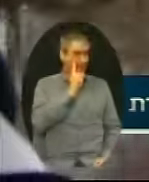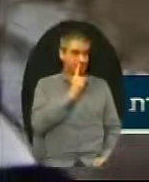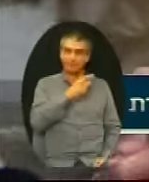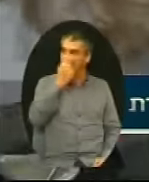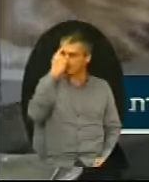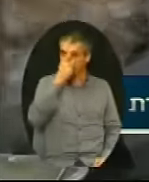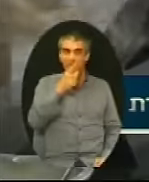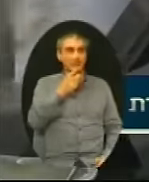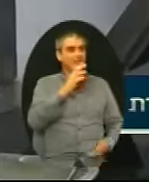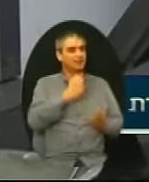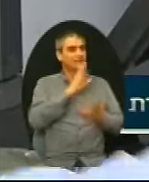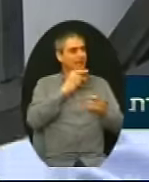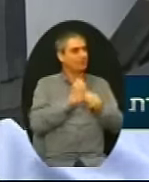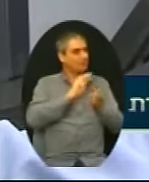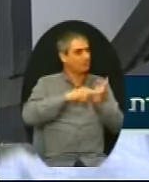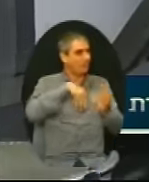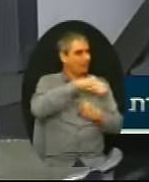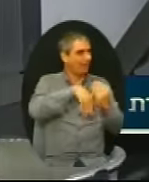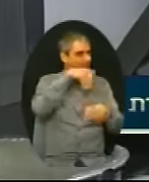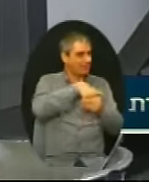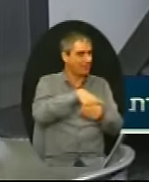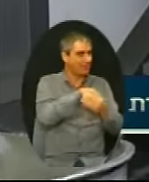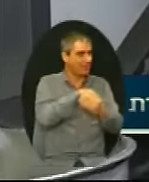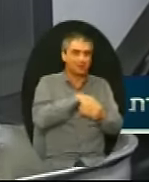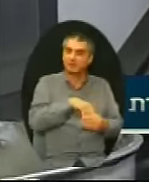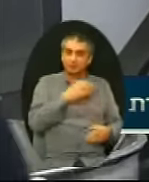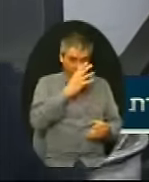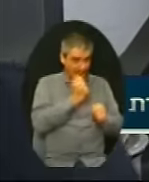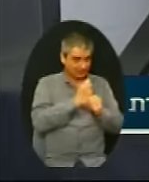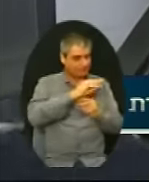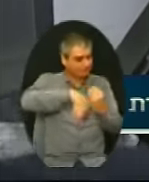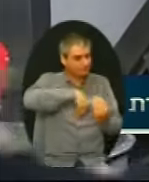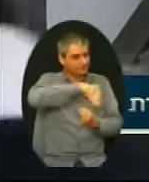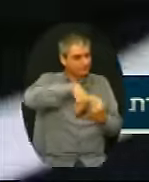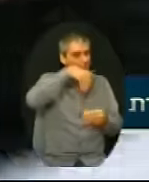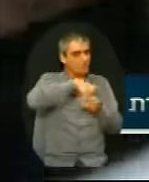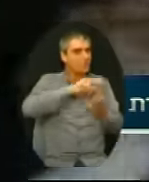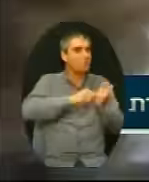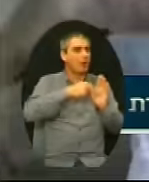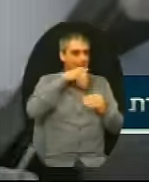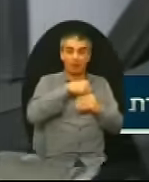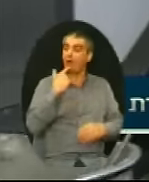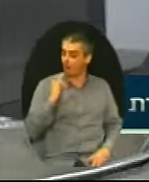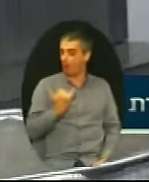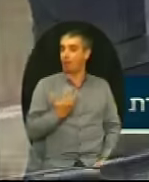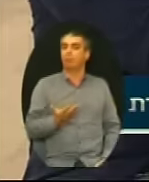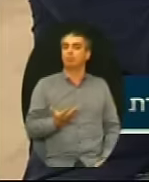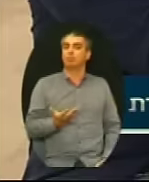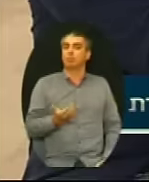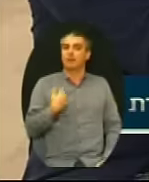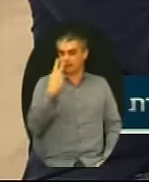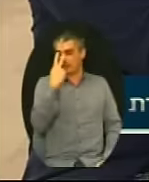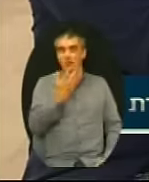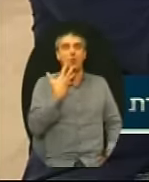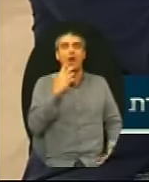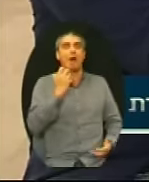אתה יודע, זורקים לי פה מהצוות שלנו... לא הבנתי. אני שואלת אם רקחתם גם קצת פוליטיקה תוך כדי. כן, אנחנו למשל ראינו